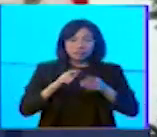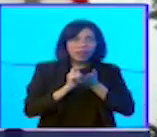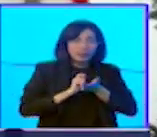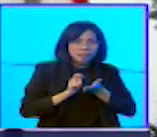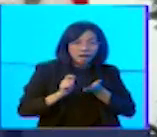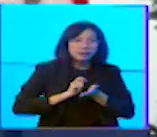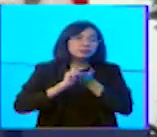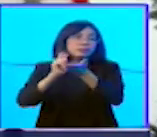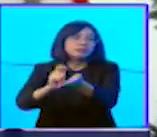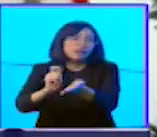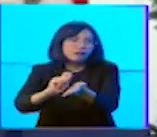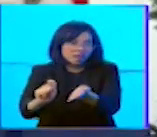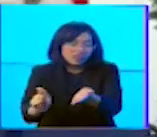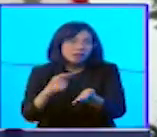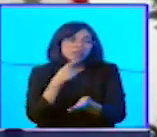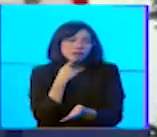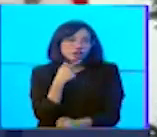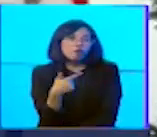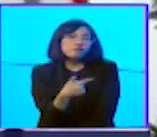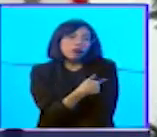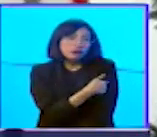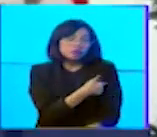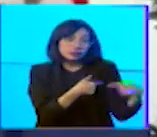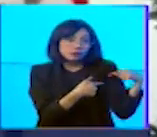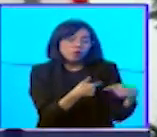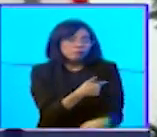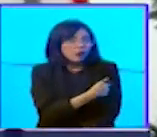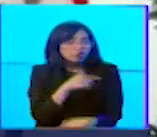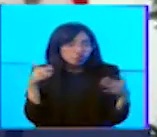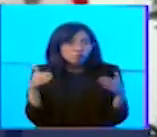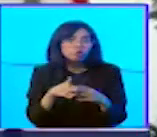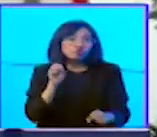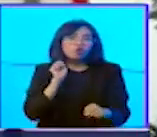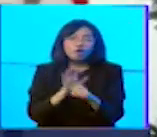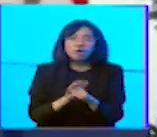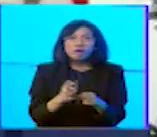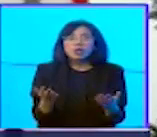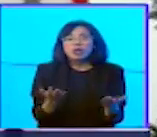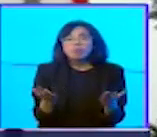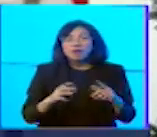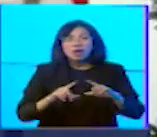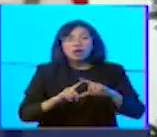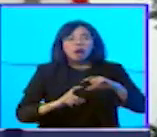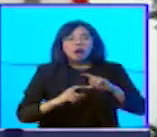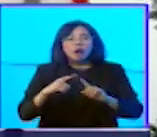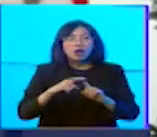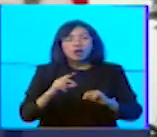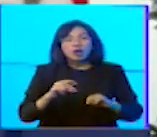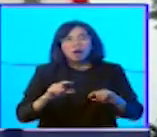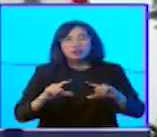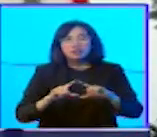rencana pengadaan vaksin COVID-19 dari AstraZeneca oleh pemerintah